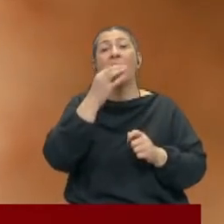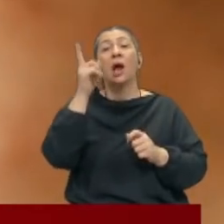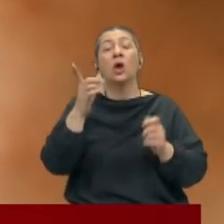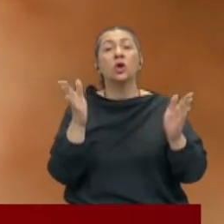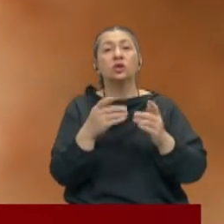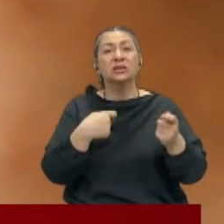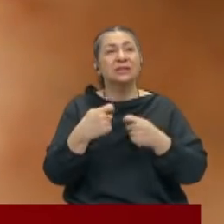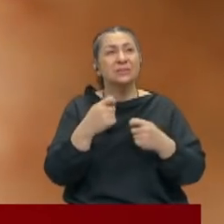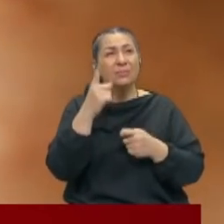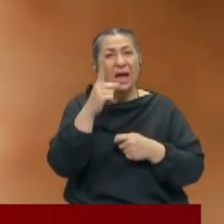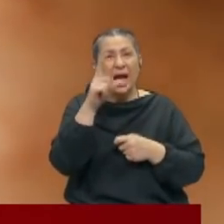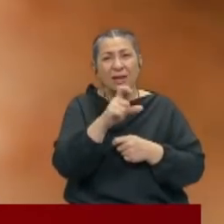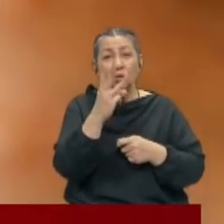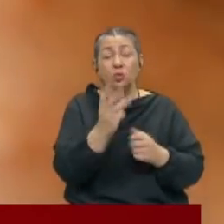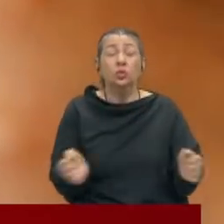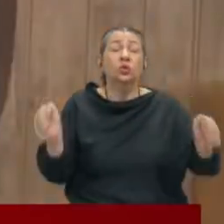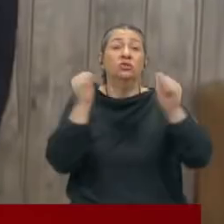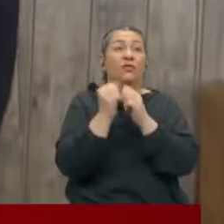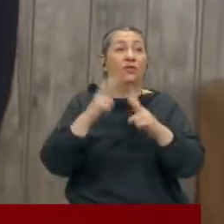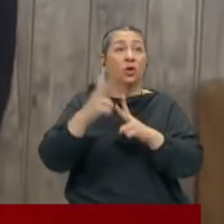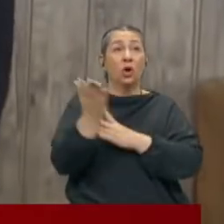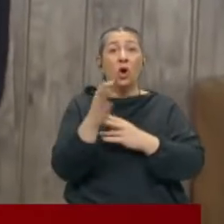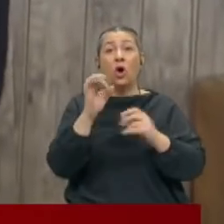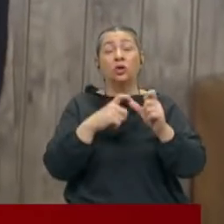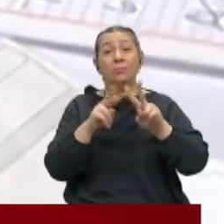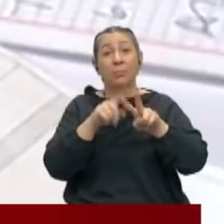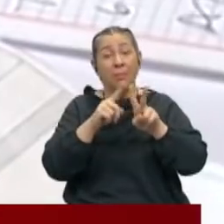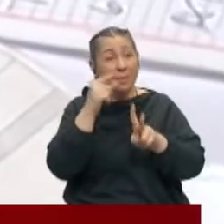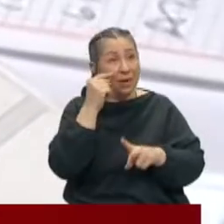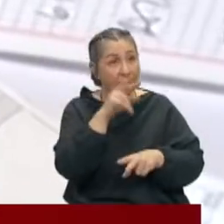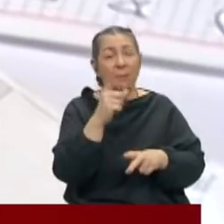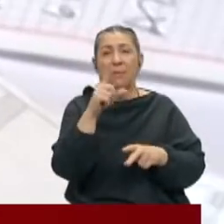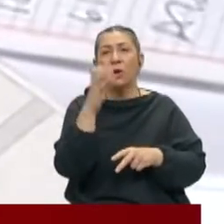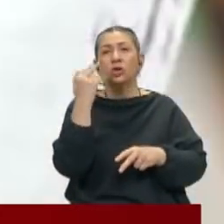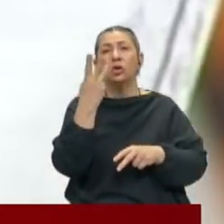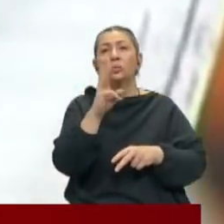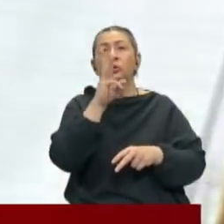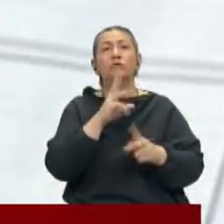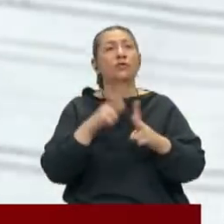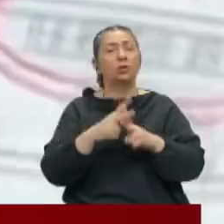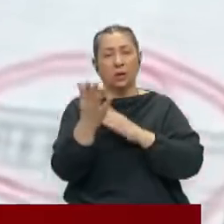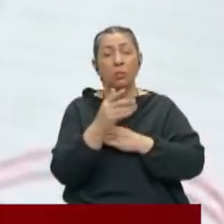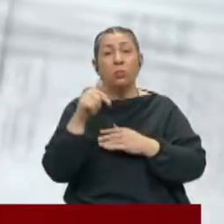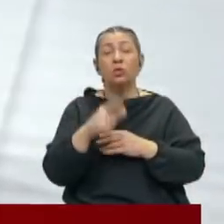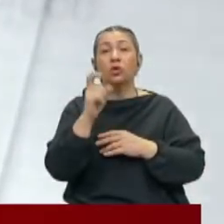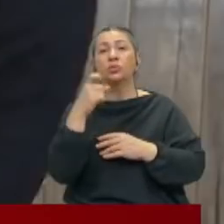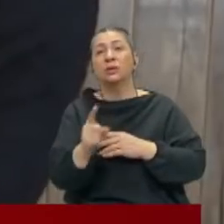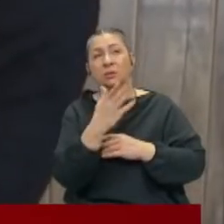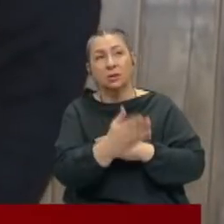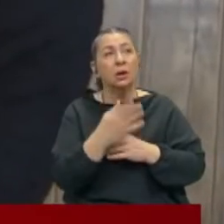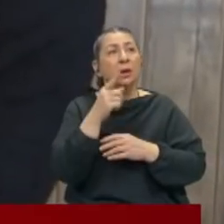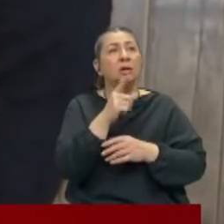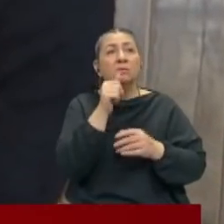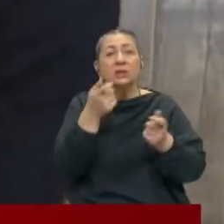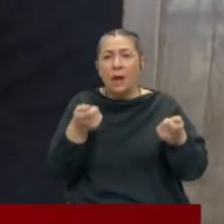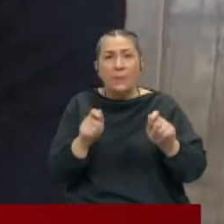küçük işletmesine bir ayda 3 katı fatura gelen Osman Kapukaya gibi. Geçen ay 3300 liraydı faturası, bu ay 9000 lira. Hiçbir